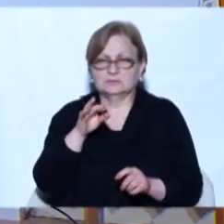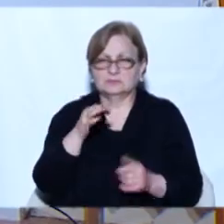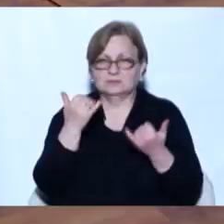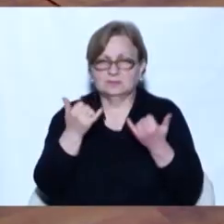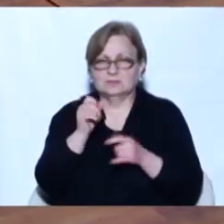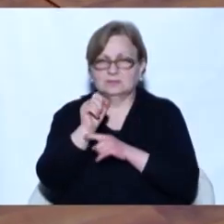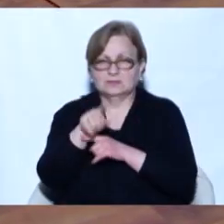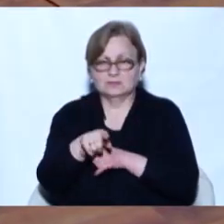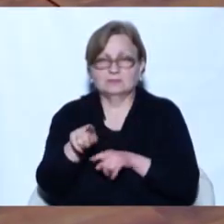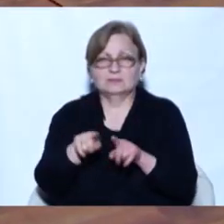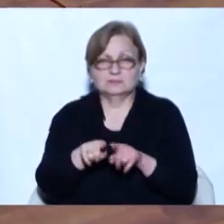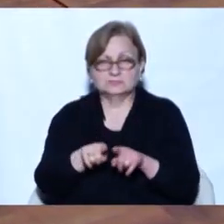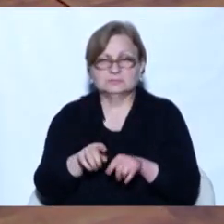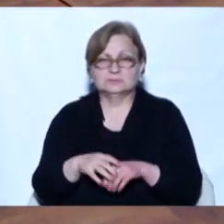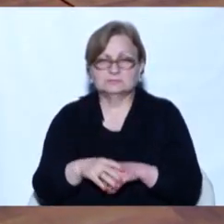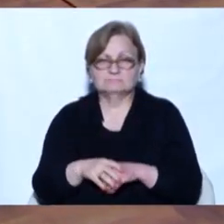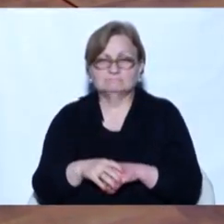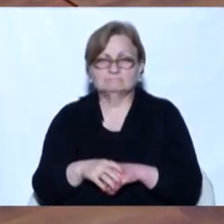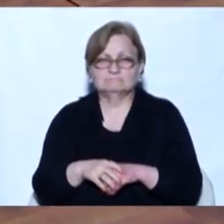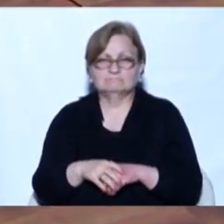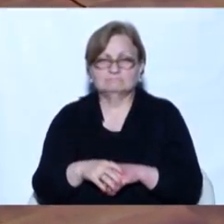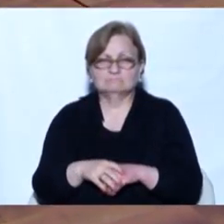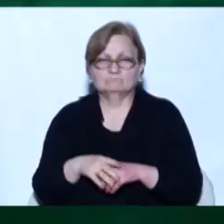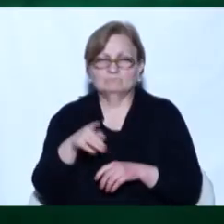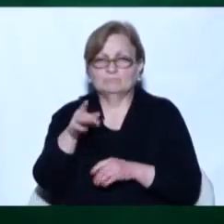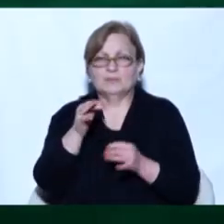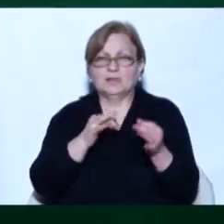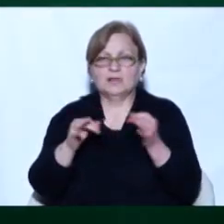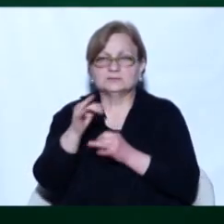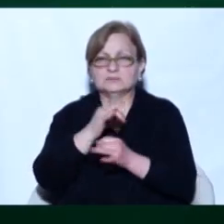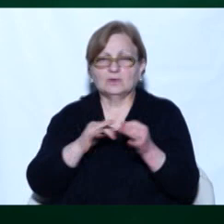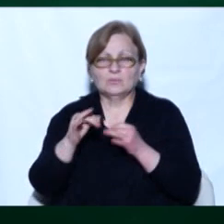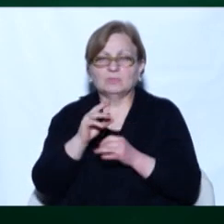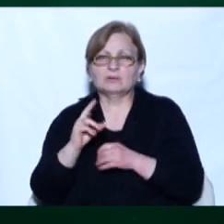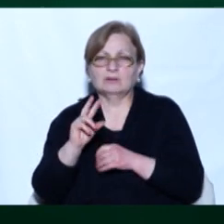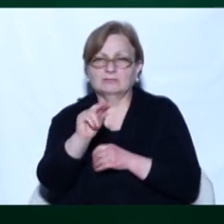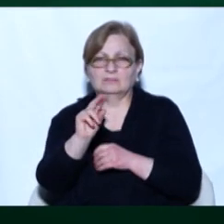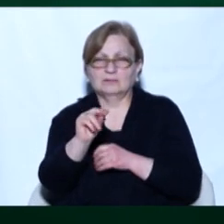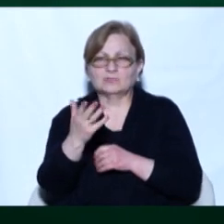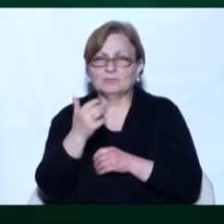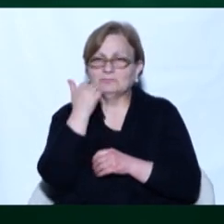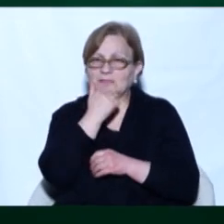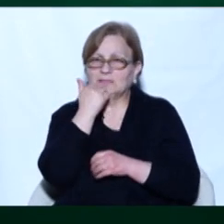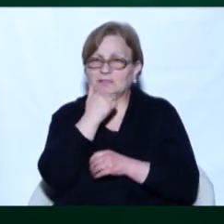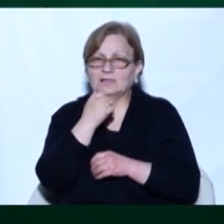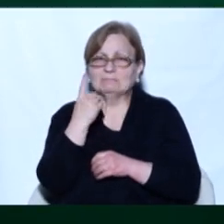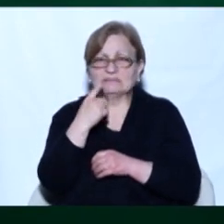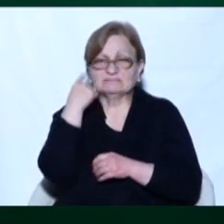დღევანდელი დავალება კი ამგვარია. ასაუბრე შენი რომელიმე ნივთი. Პირველ